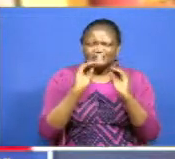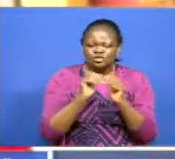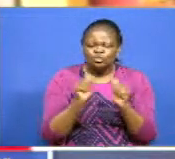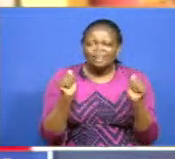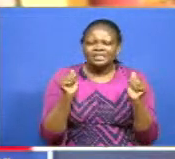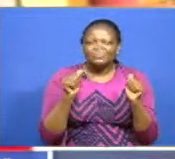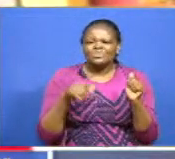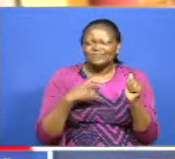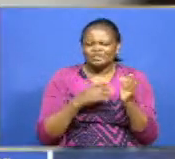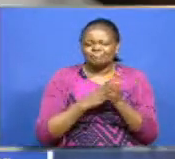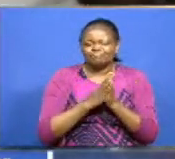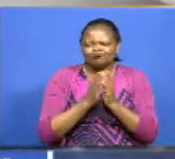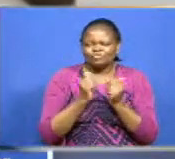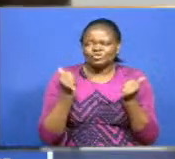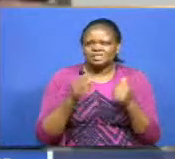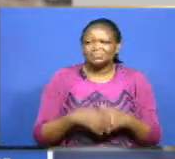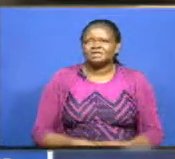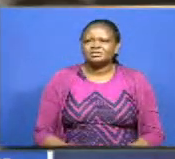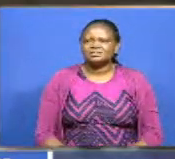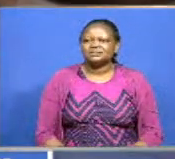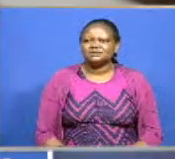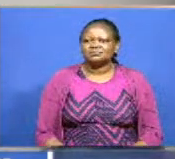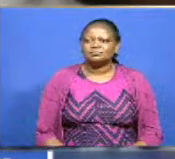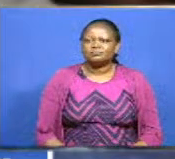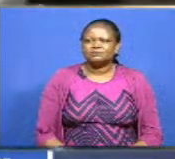tunasikia zinaingia.